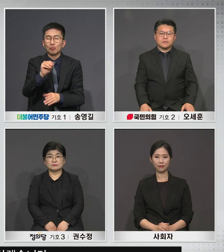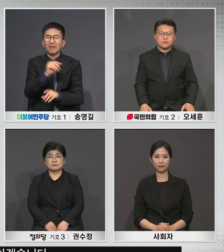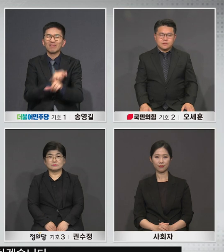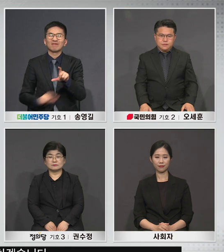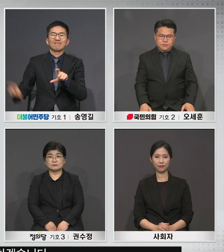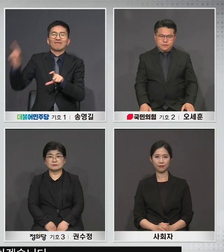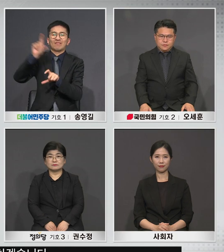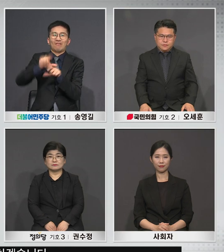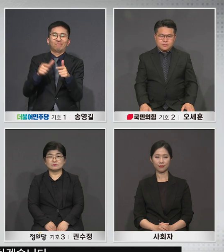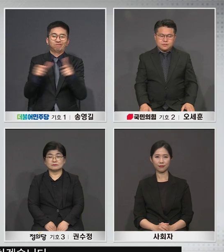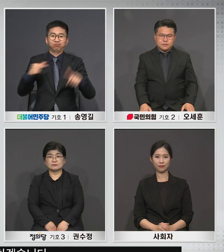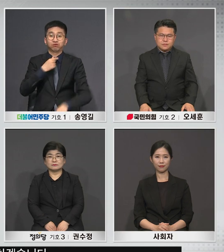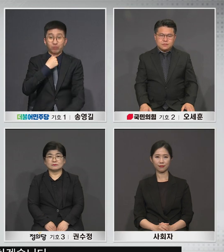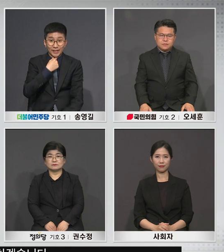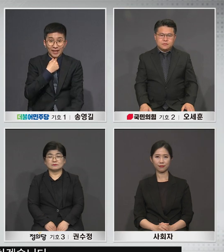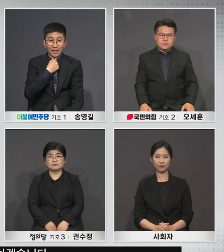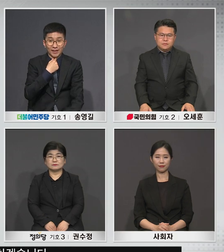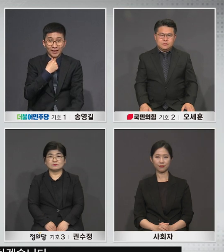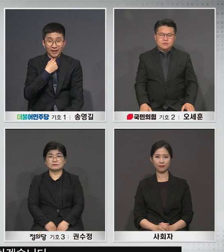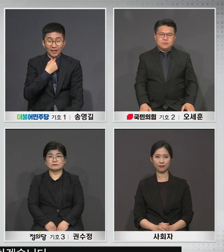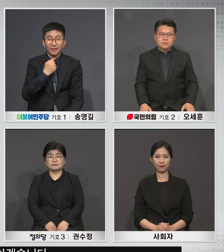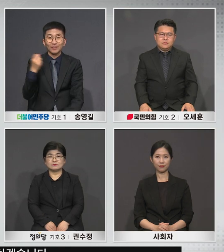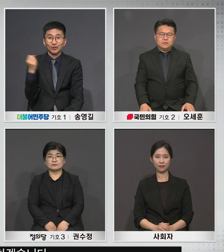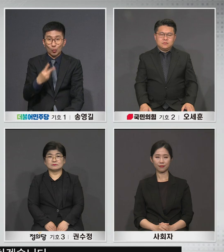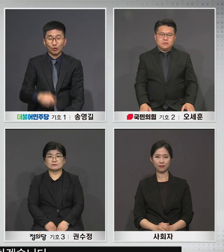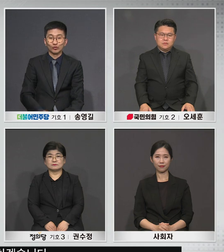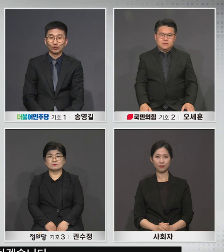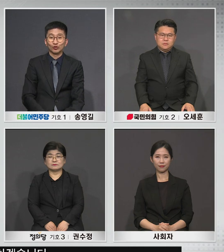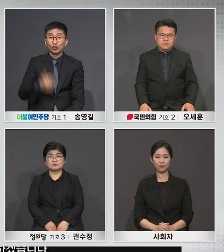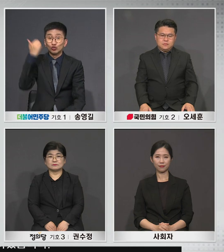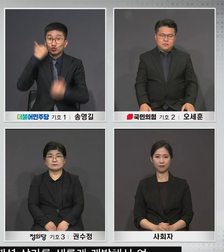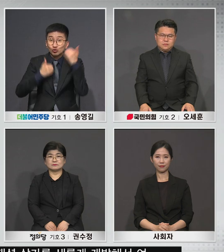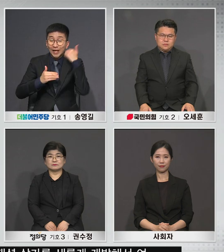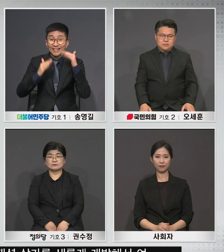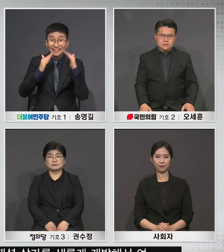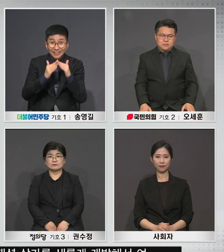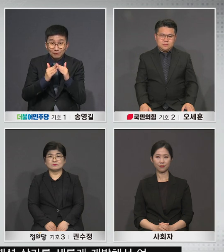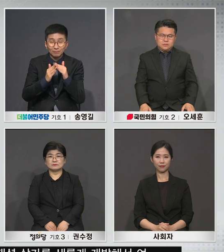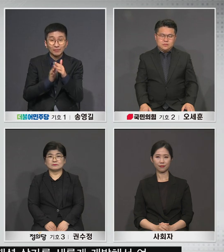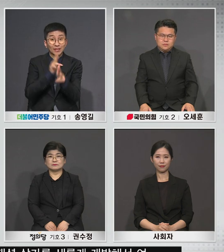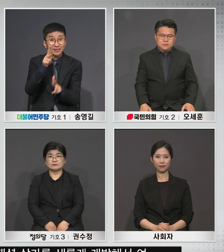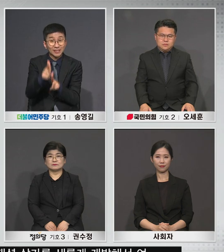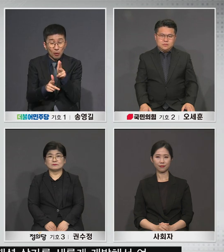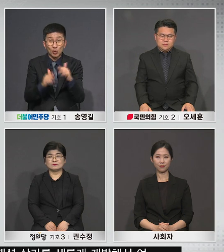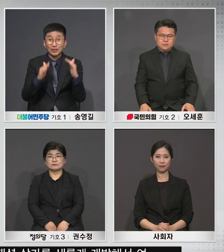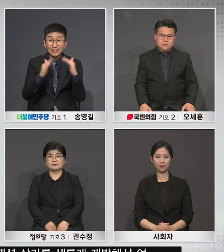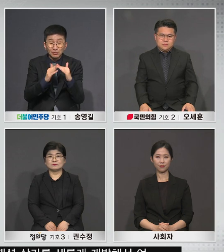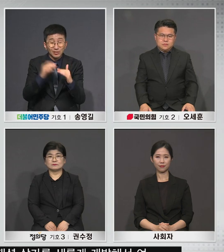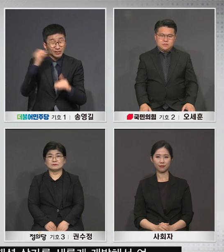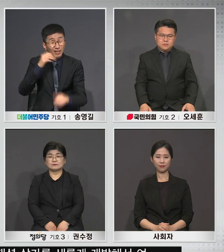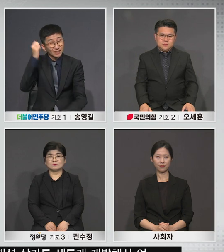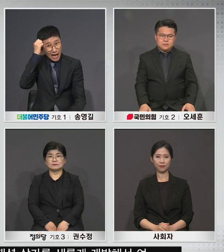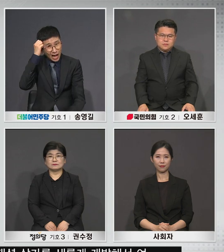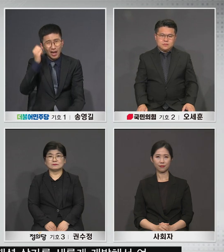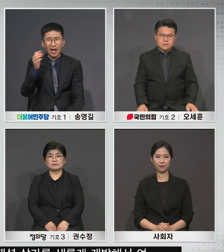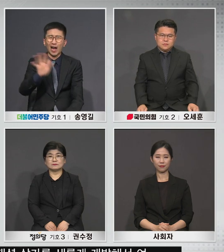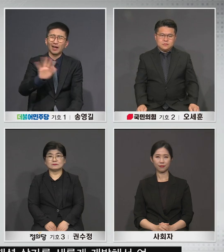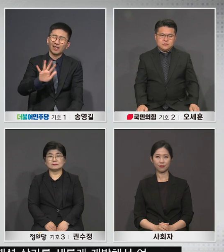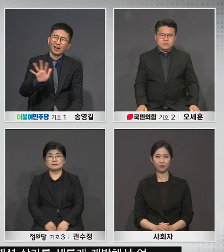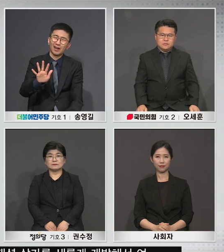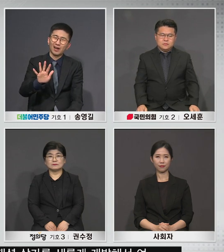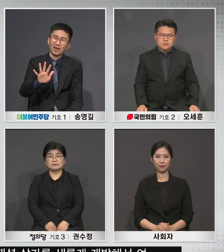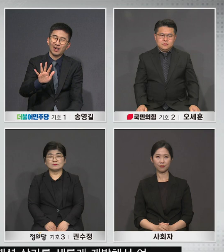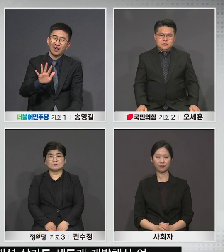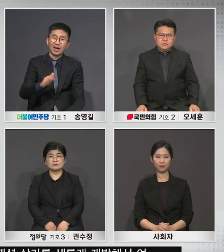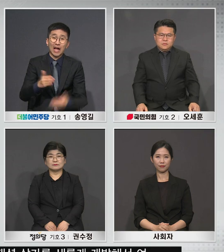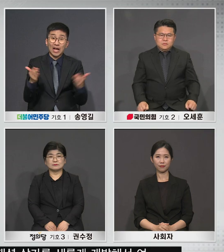만들어내겠습니다. 동시에 저는 누구나 집 프로젝트가 이 집이라는 것이 단순히 잠만 자는 곳이 아니라 일자리를 만드는 집을